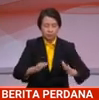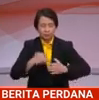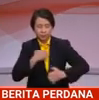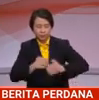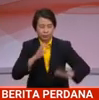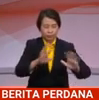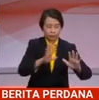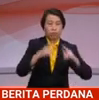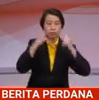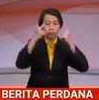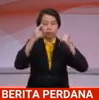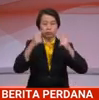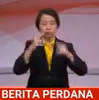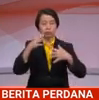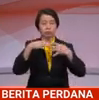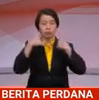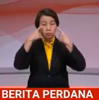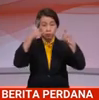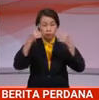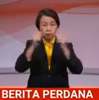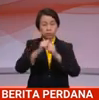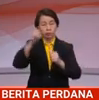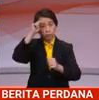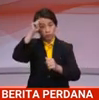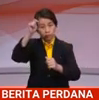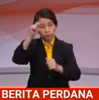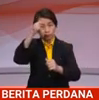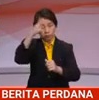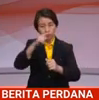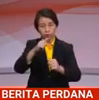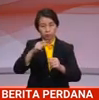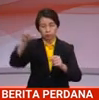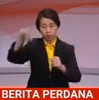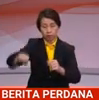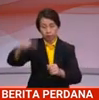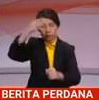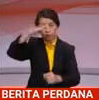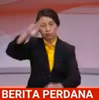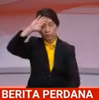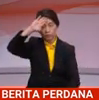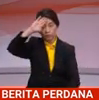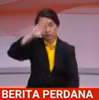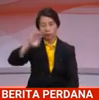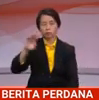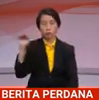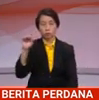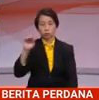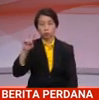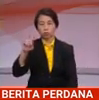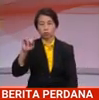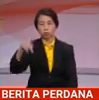gelanggang berjaya membuahkan hasil buat Terengganu Turtles untuk menundukkan Perlis Vipers.